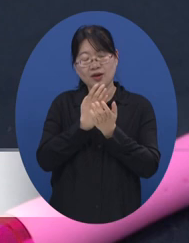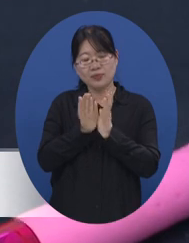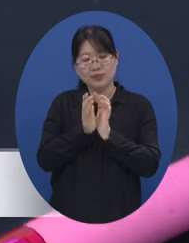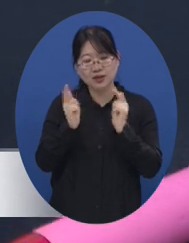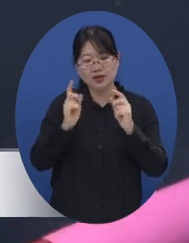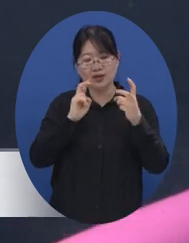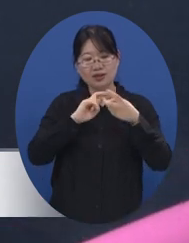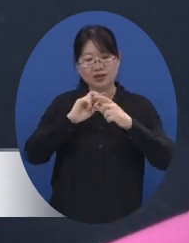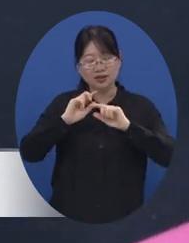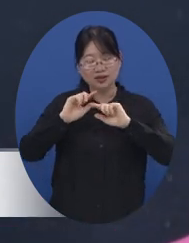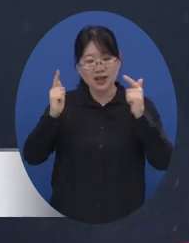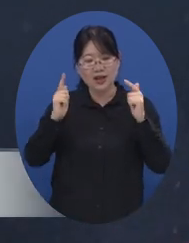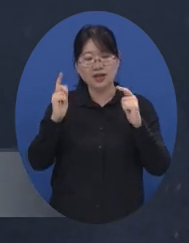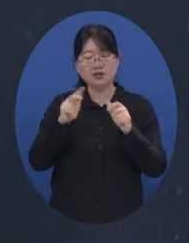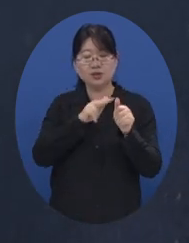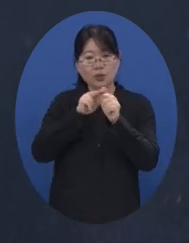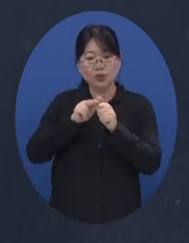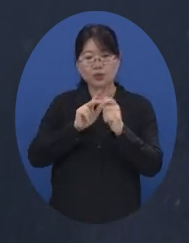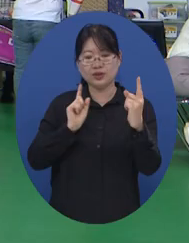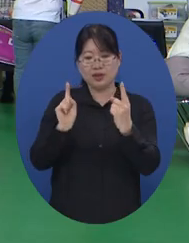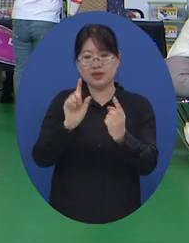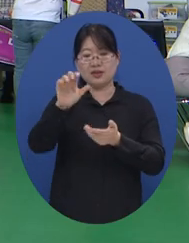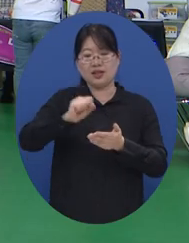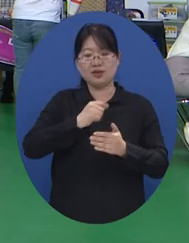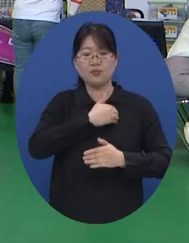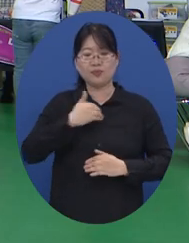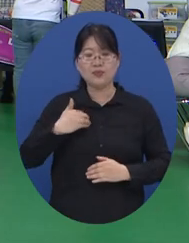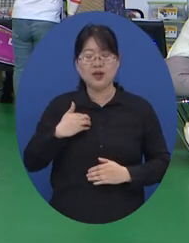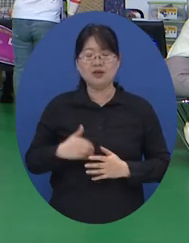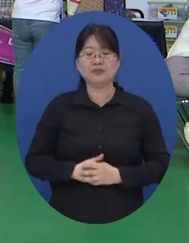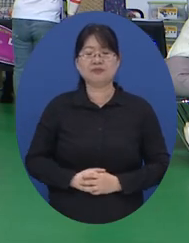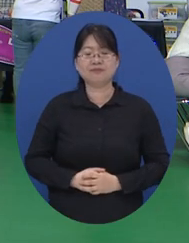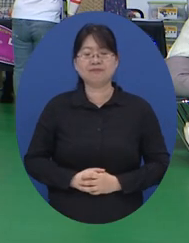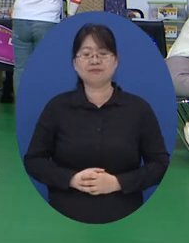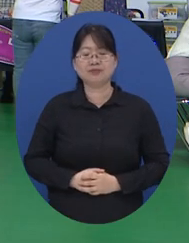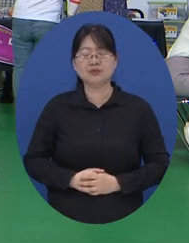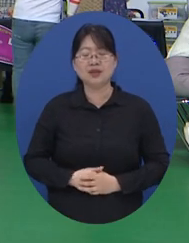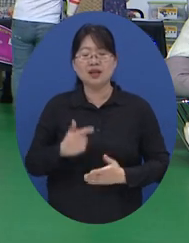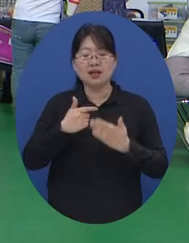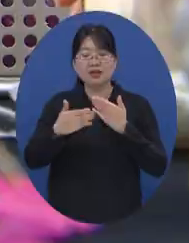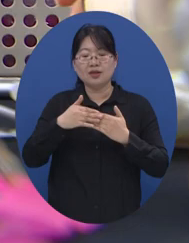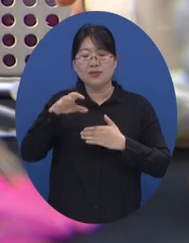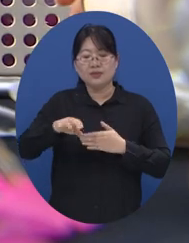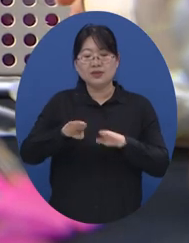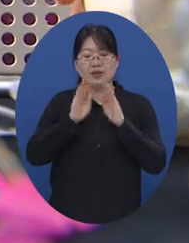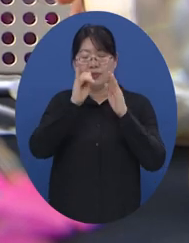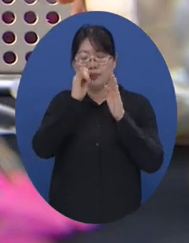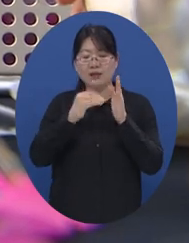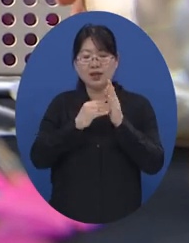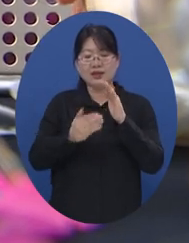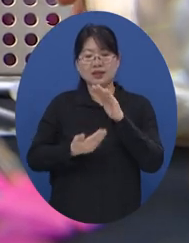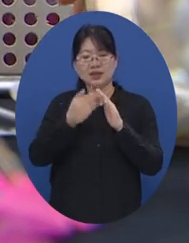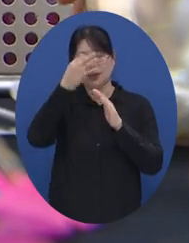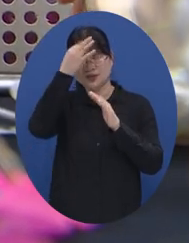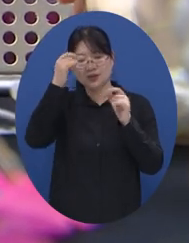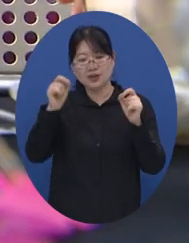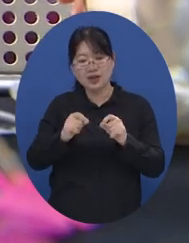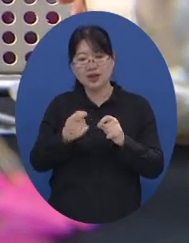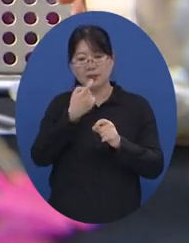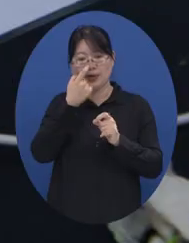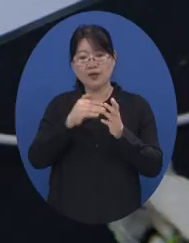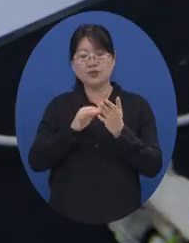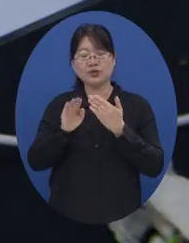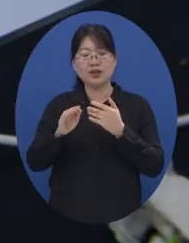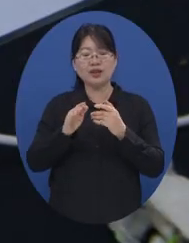취업 정보를 1대1로 받을 수 있습니다. 유망 직업 체험 부스도 꾸려졌는데요. 최신 기술을 짧게나마